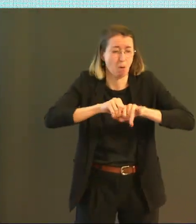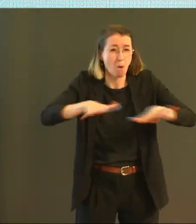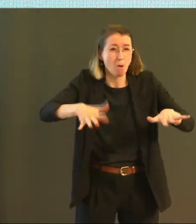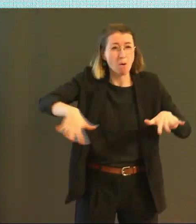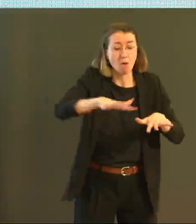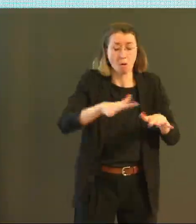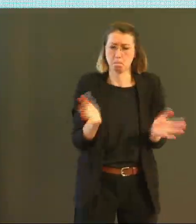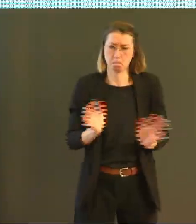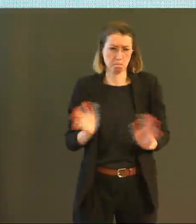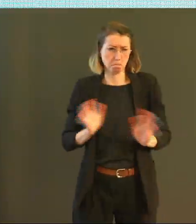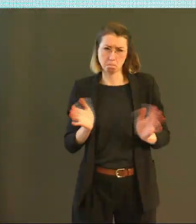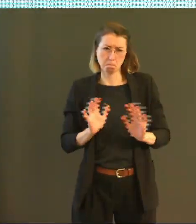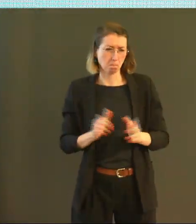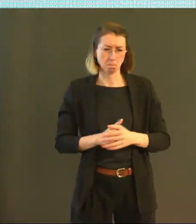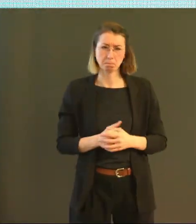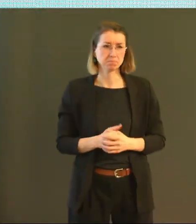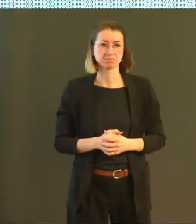enfants